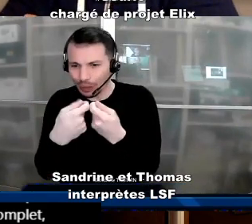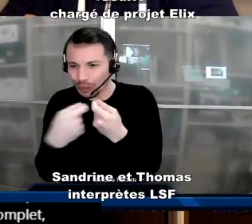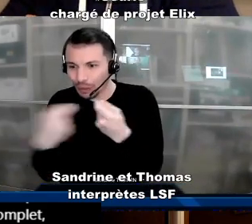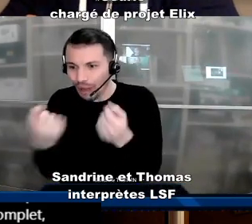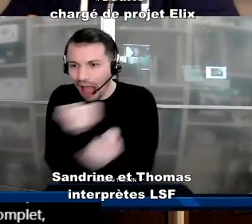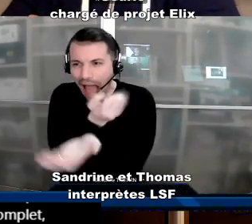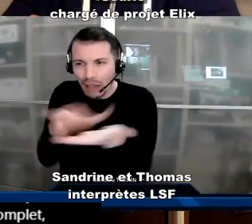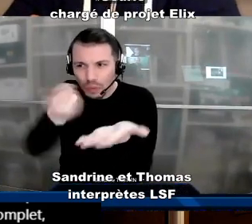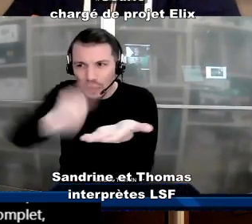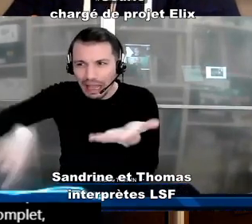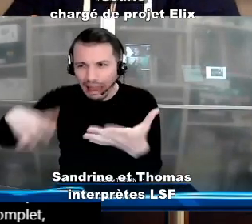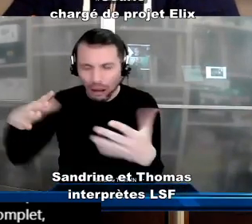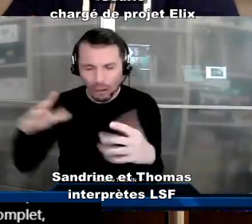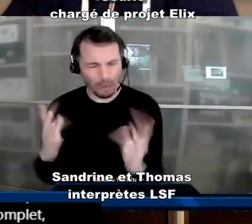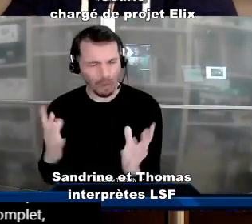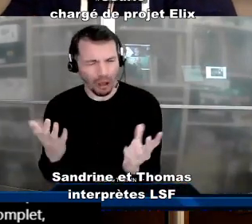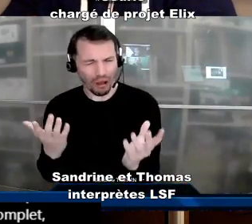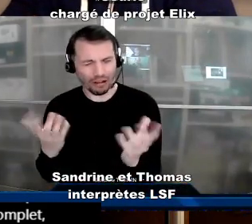l'accès à l'application?